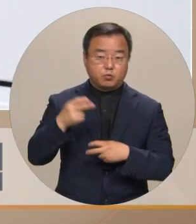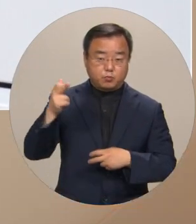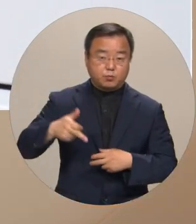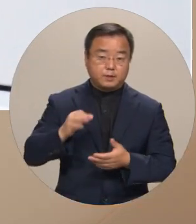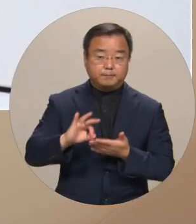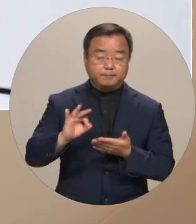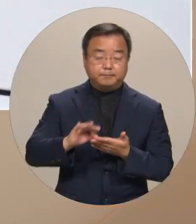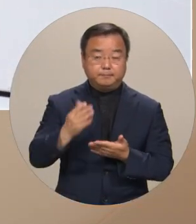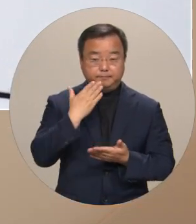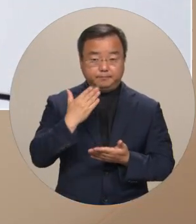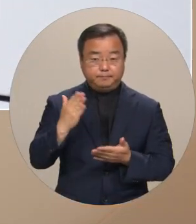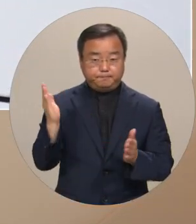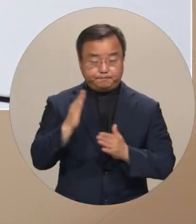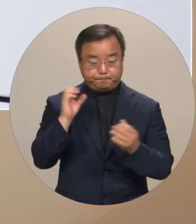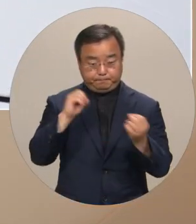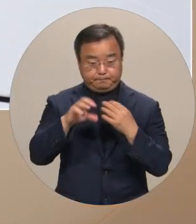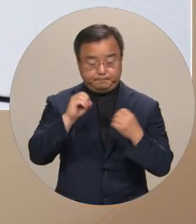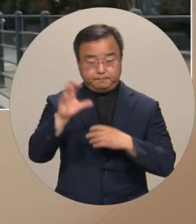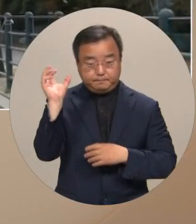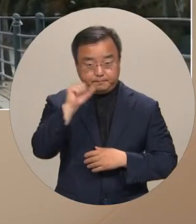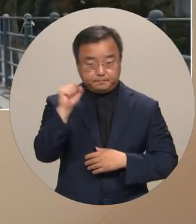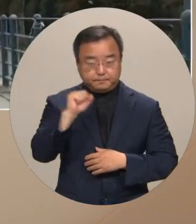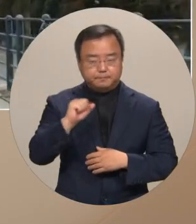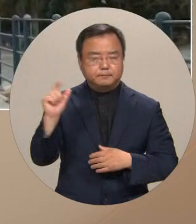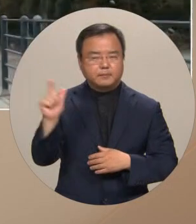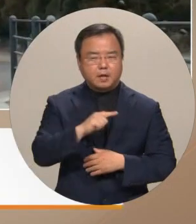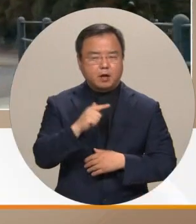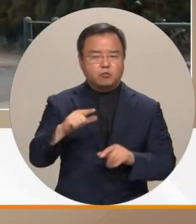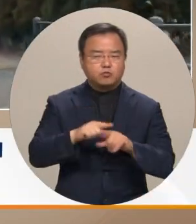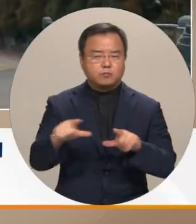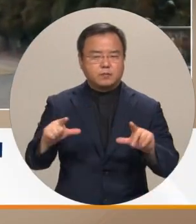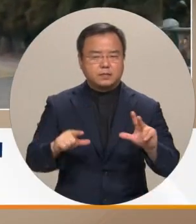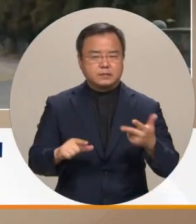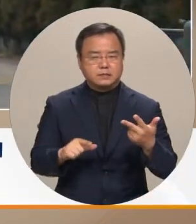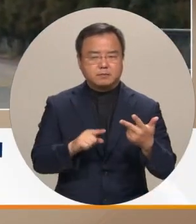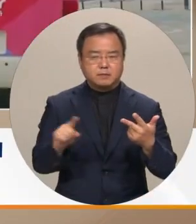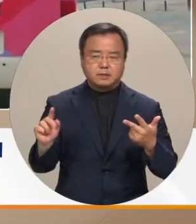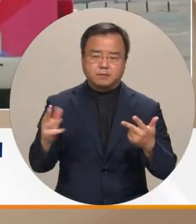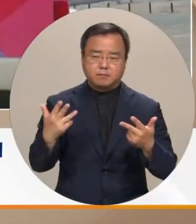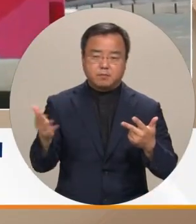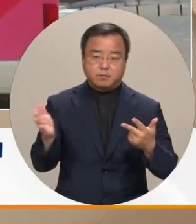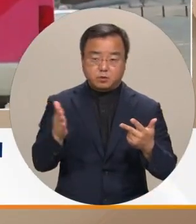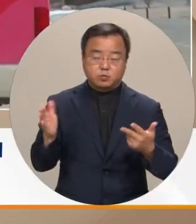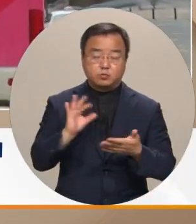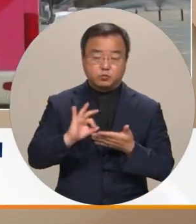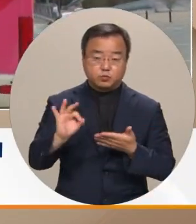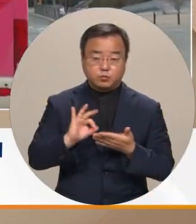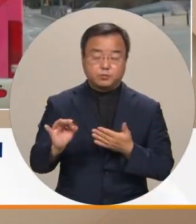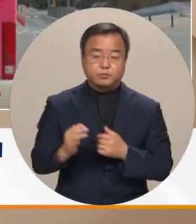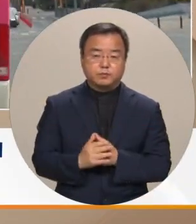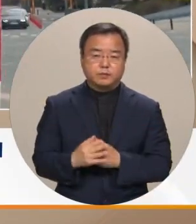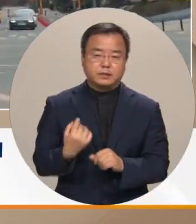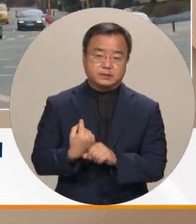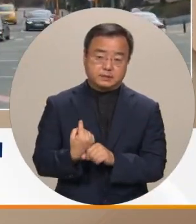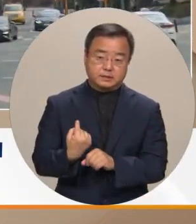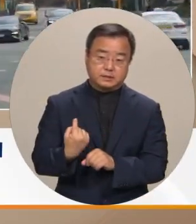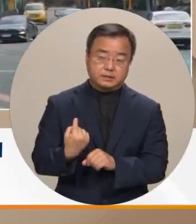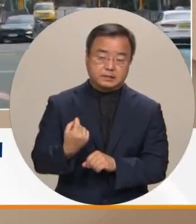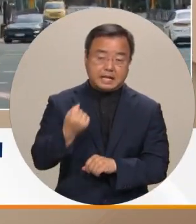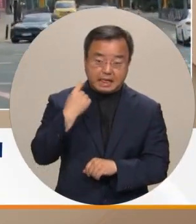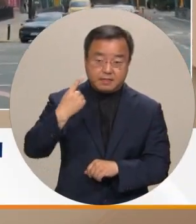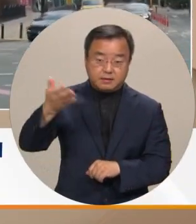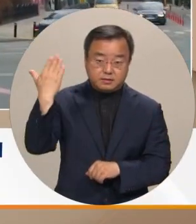학생들의 반응도 뜨거운데요 하루 평균 700명에 800명 정도가 이용하고 있다고 합니다 지난 달에는 기능을 좀 더